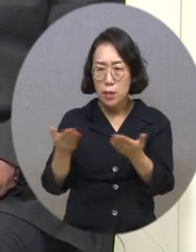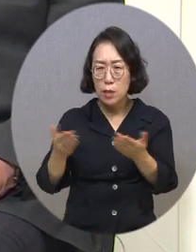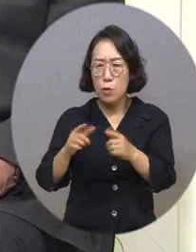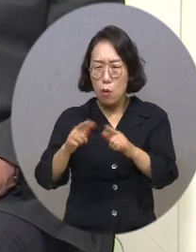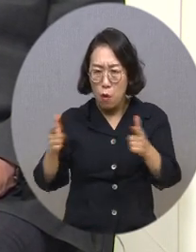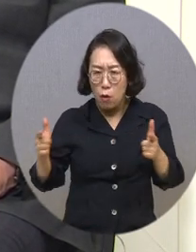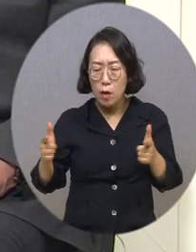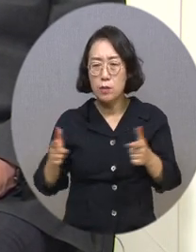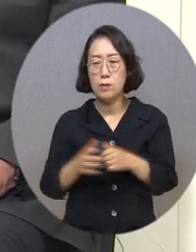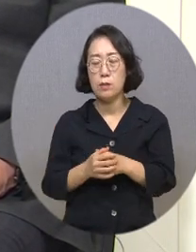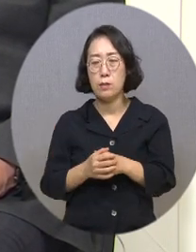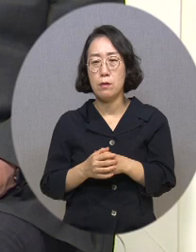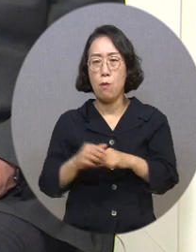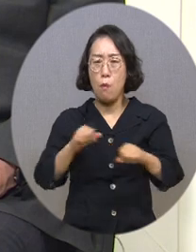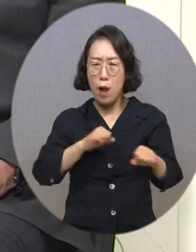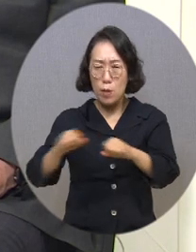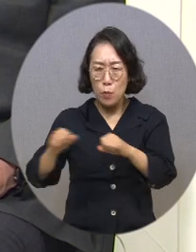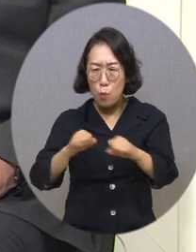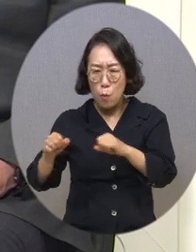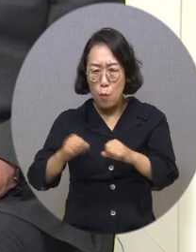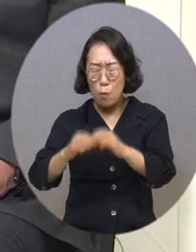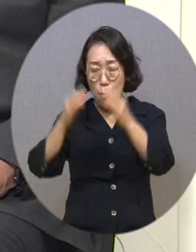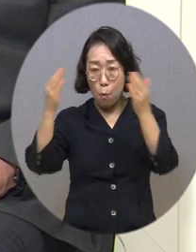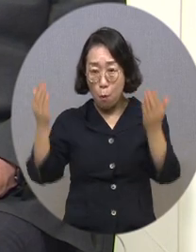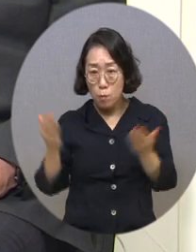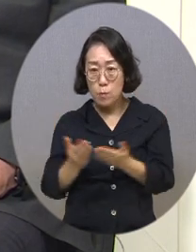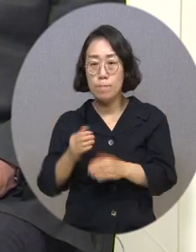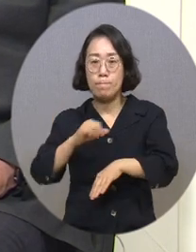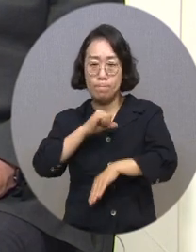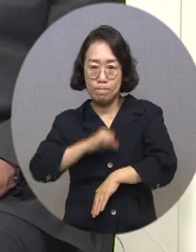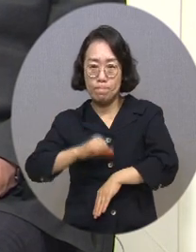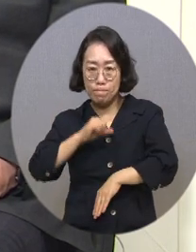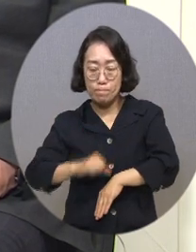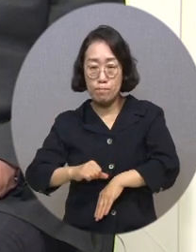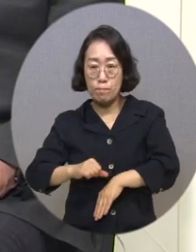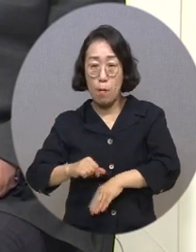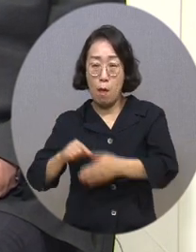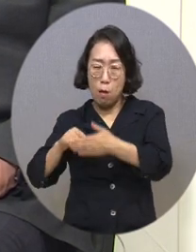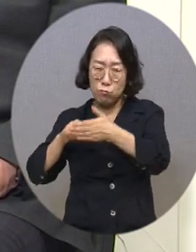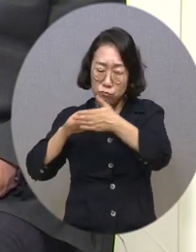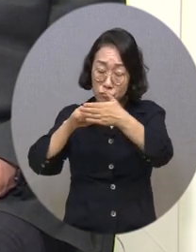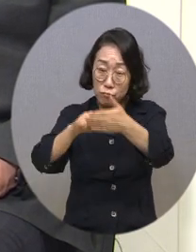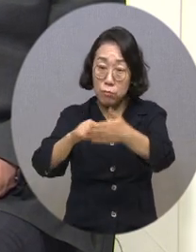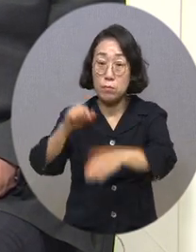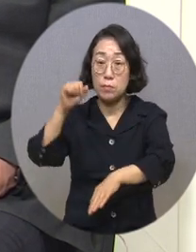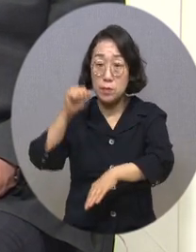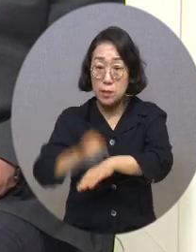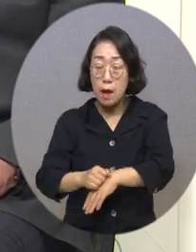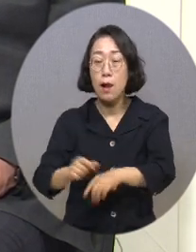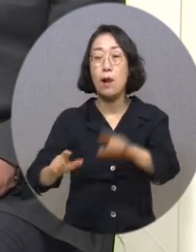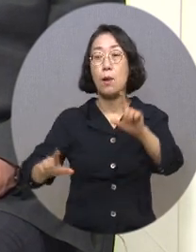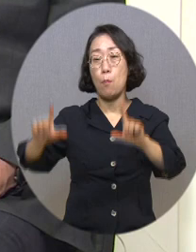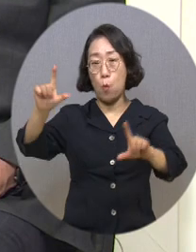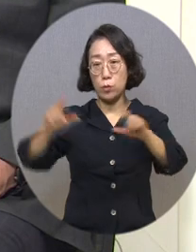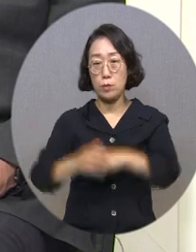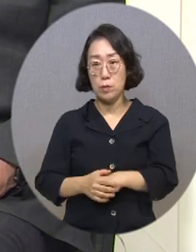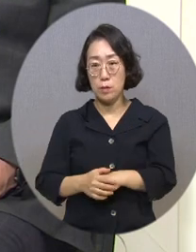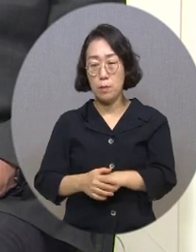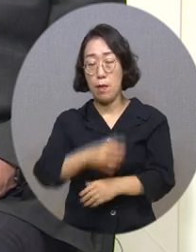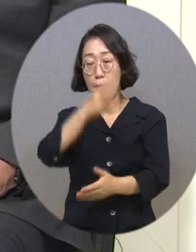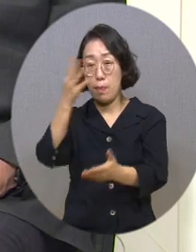많은 것들을 이렇게 딛고 올라서신 거잖아요. 그리고 지금도 활동을 하고 계시고 그래서 그 모습을 책으로